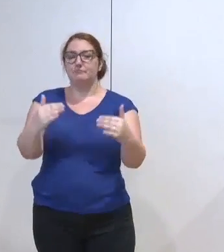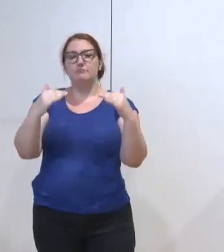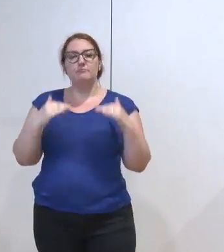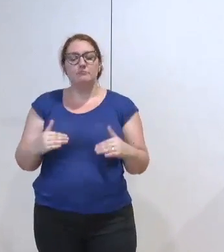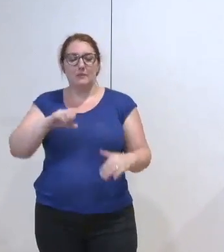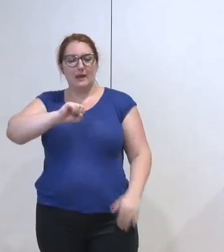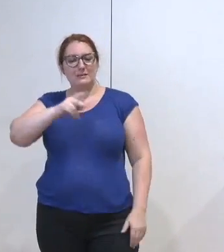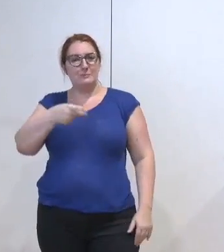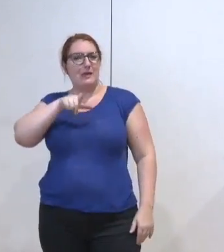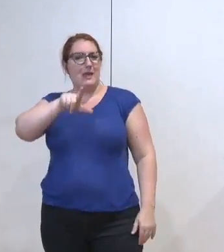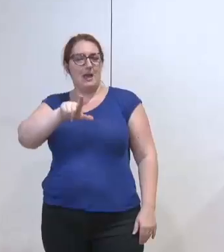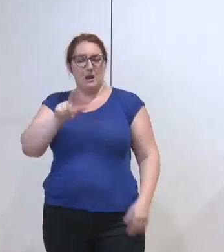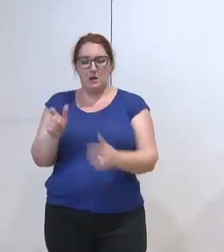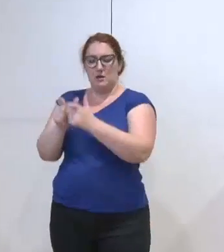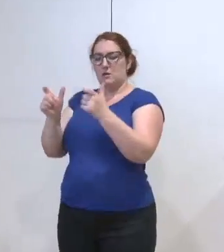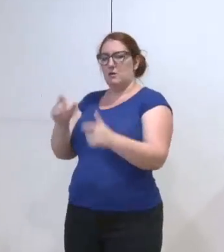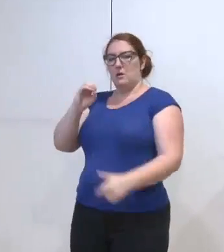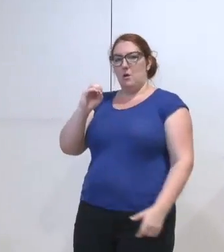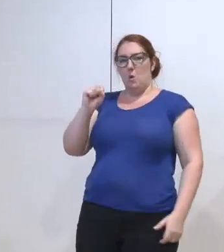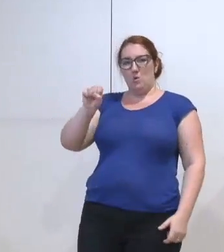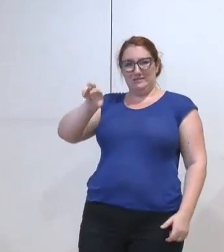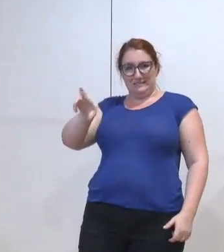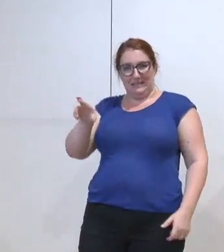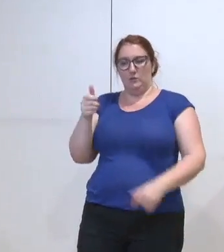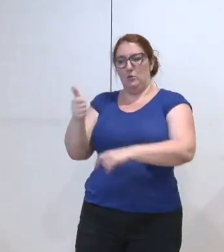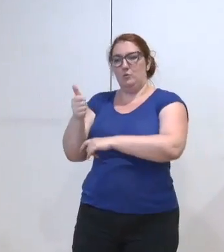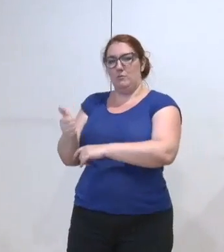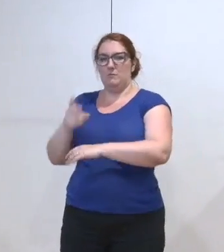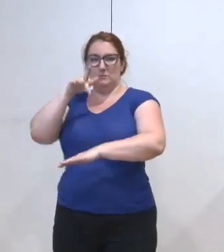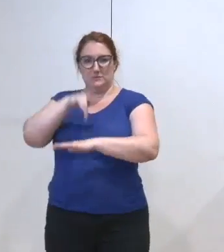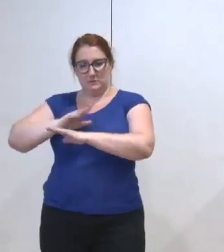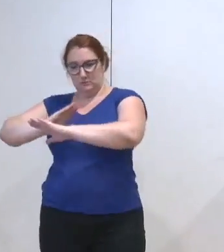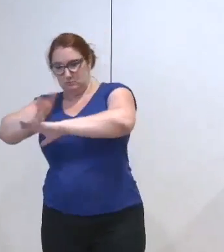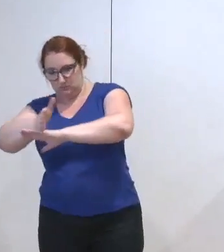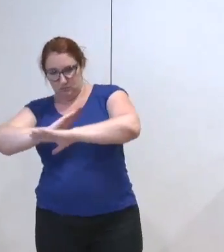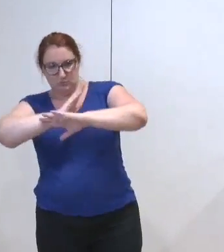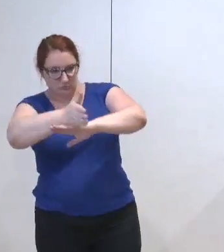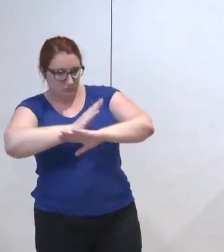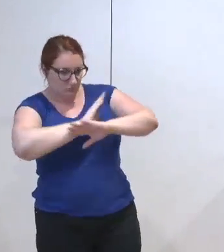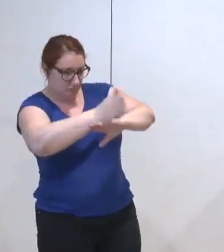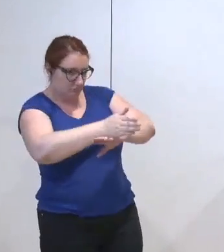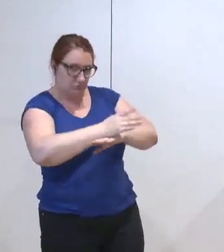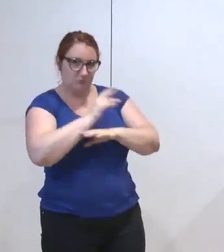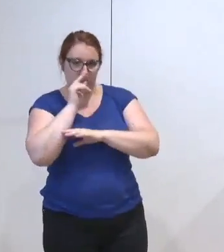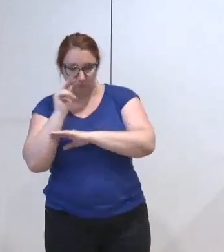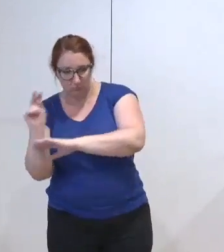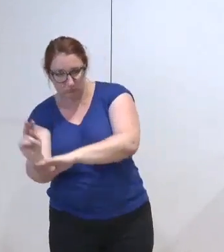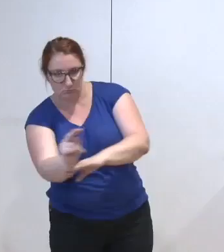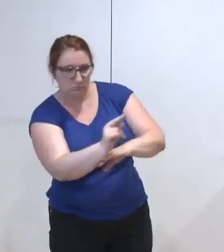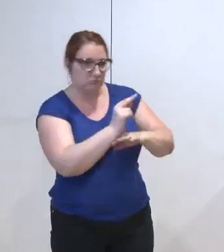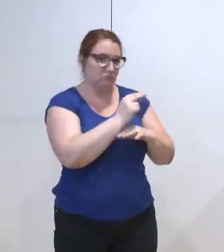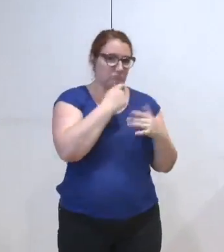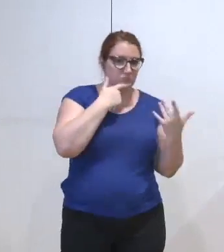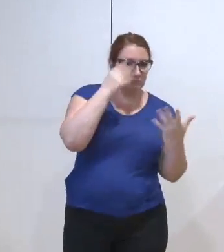SPL os pour qui a pu visiter l'ensemble des sites et établir un tableau en fonction de